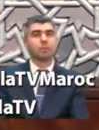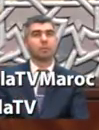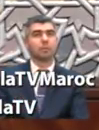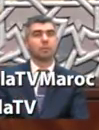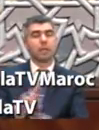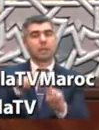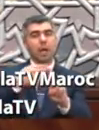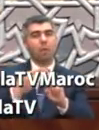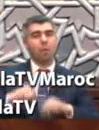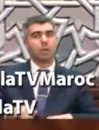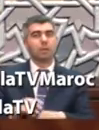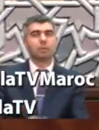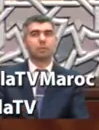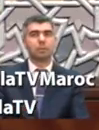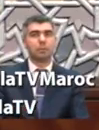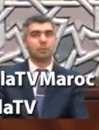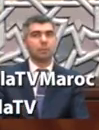رد سيد الوزير على التعقيبات.